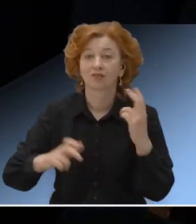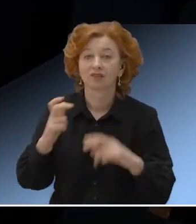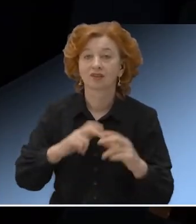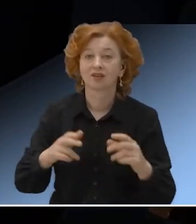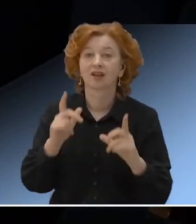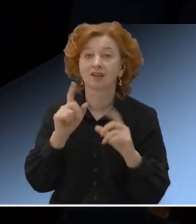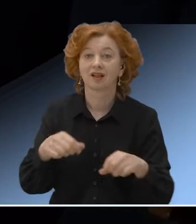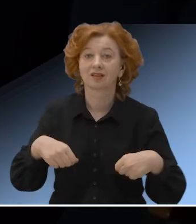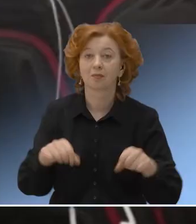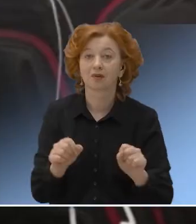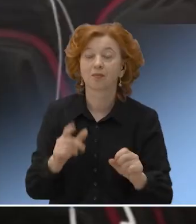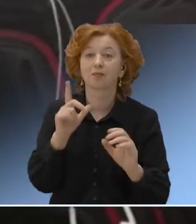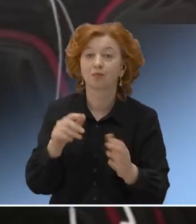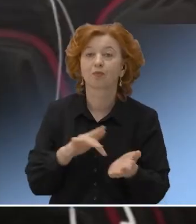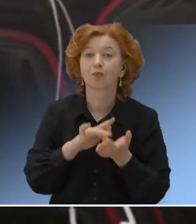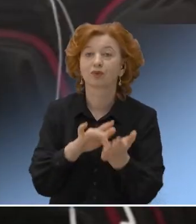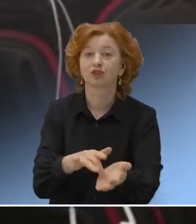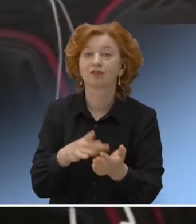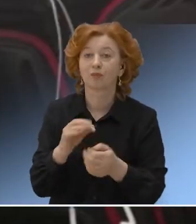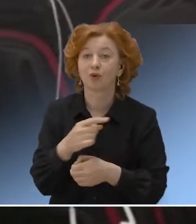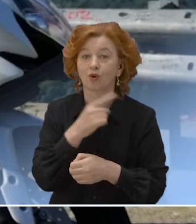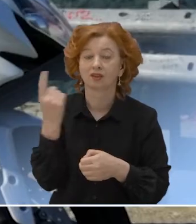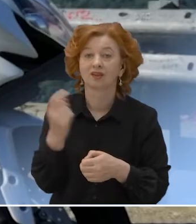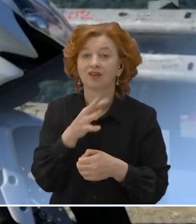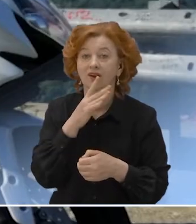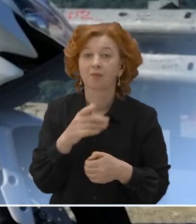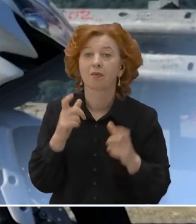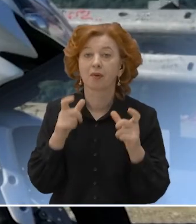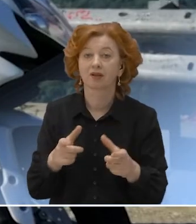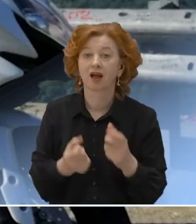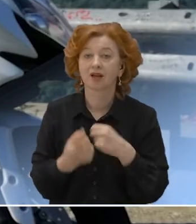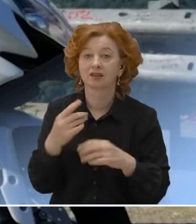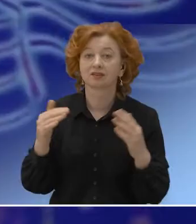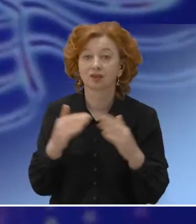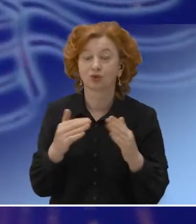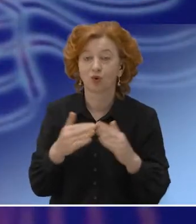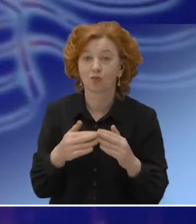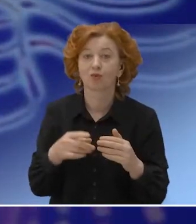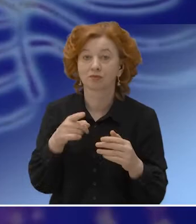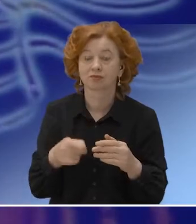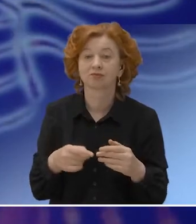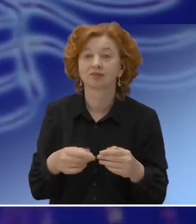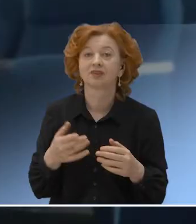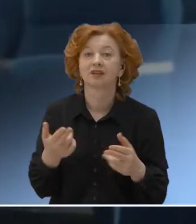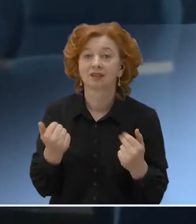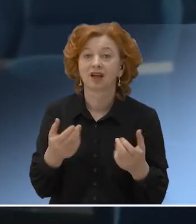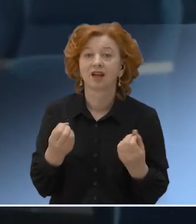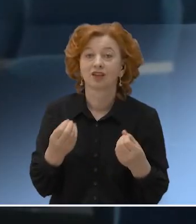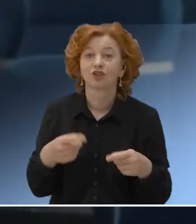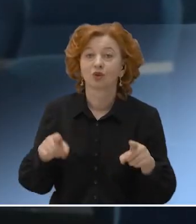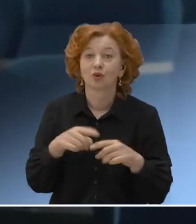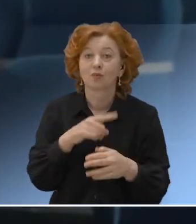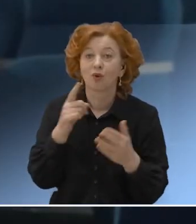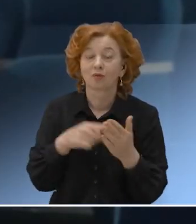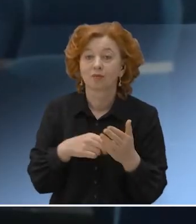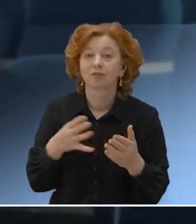университет, Иван уехал на мотоцикле в путешествие по России. На время пандемии оказался дома в поселке Целина. Да, решил попробовать